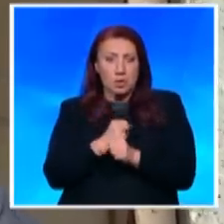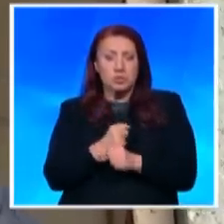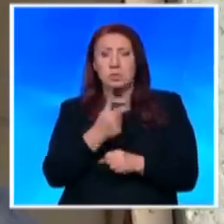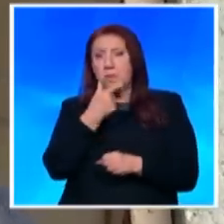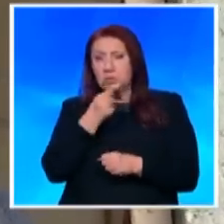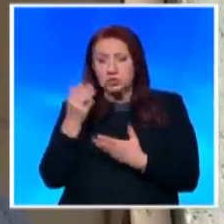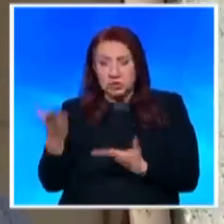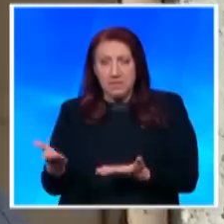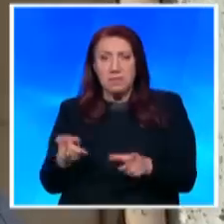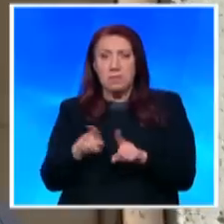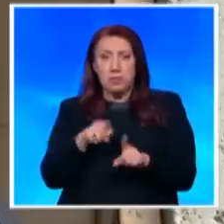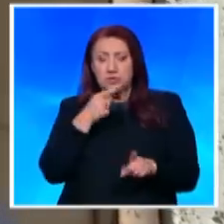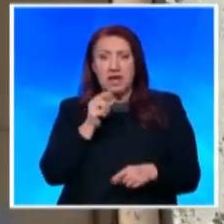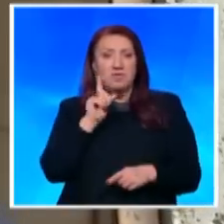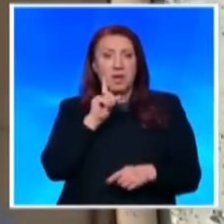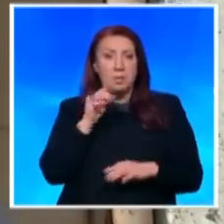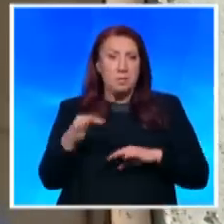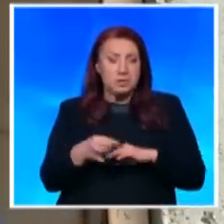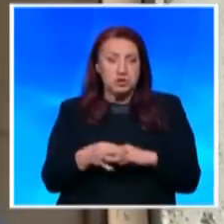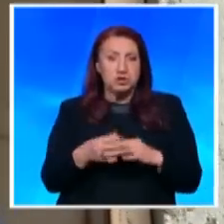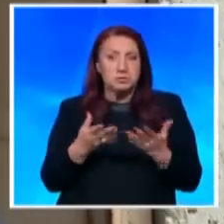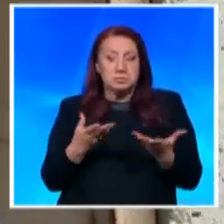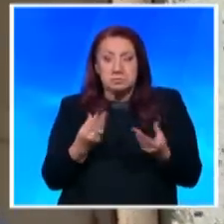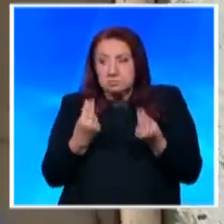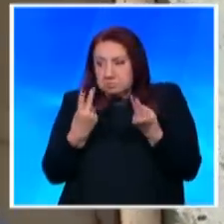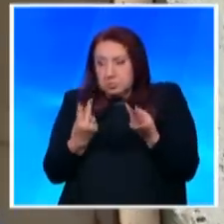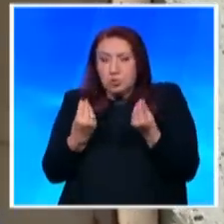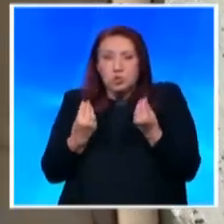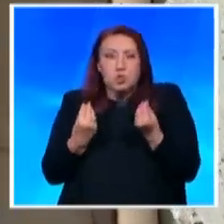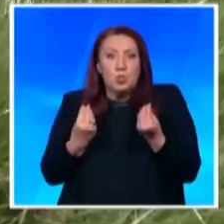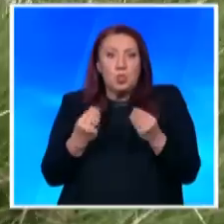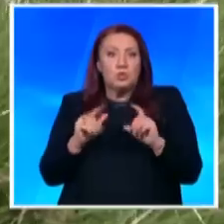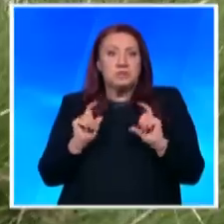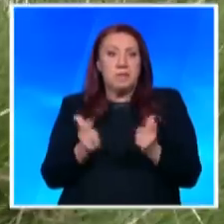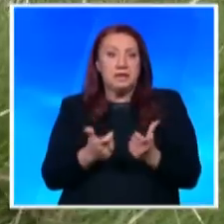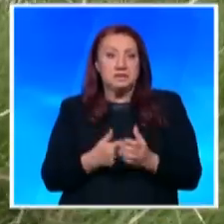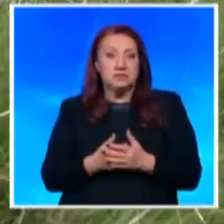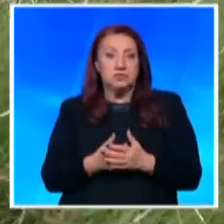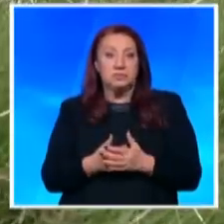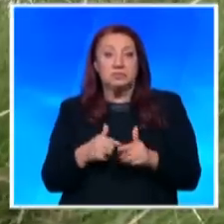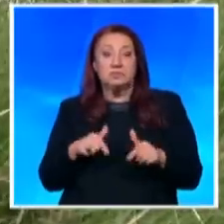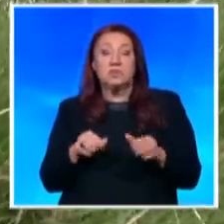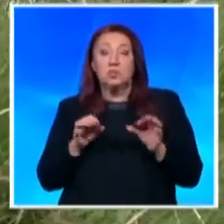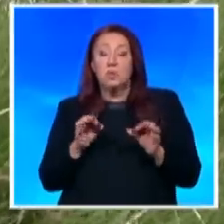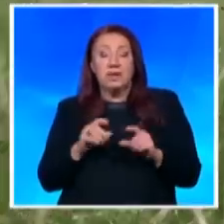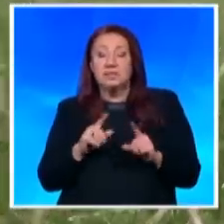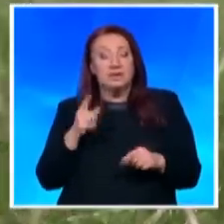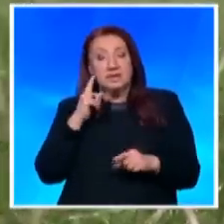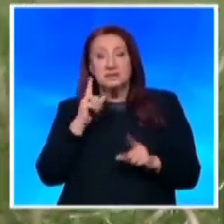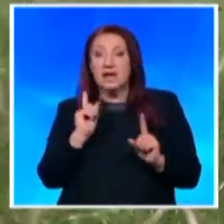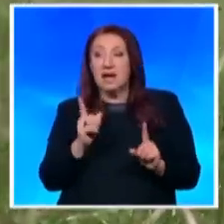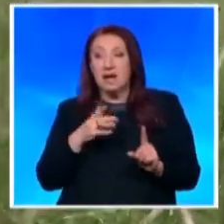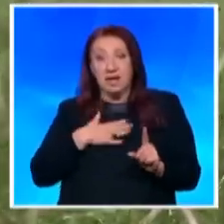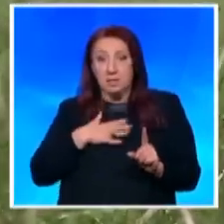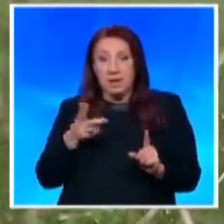и мъжа и също. Много добро семейство, това е, мога да кажа. Към момента няма информация за задържан. Образовано